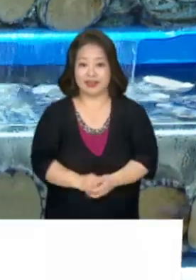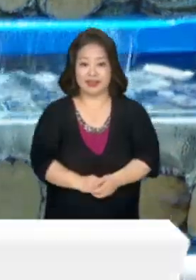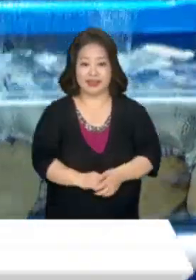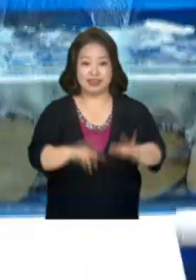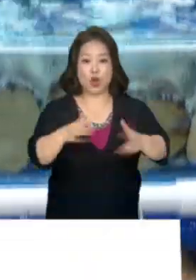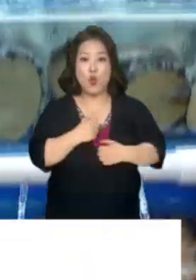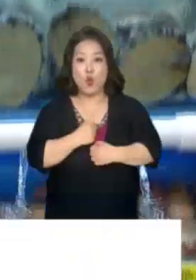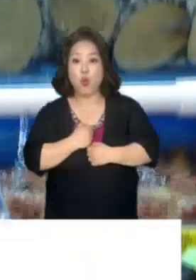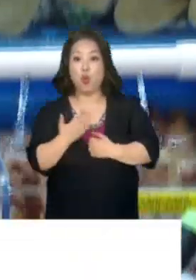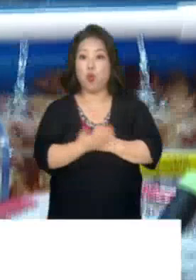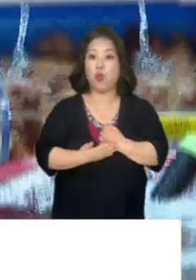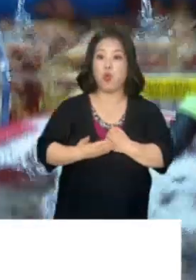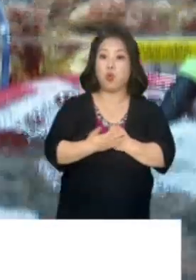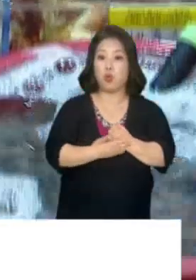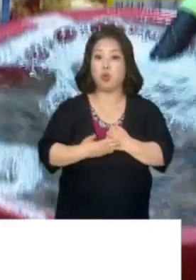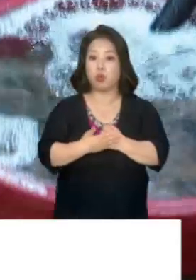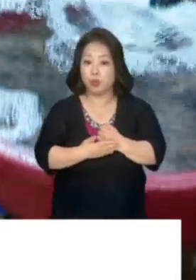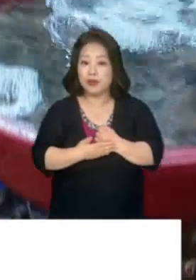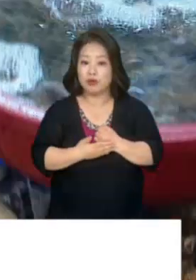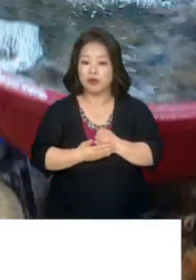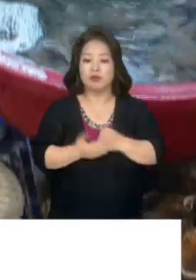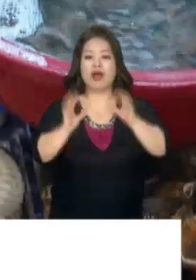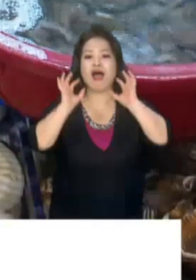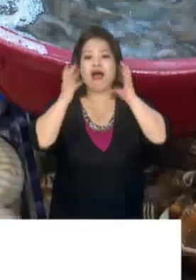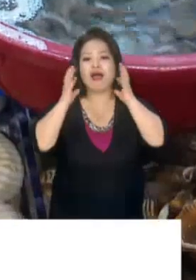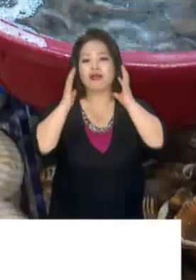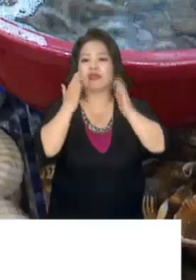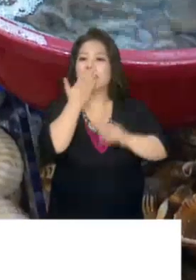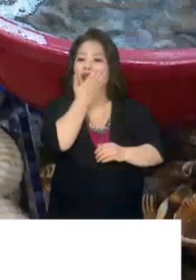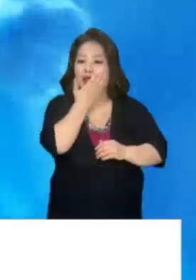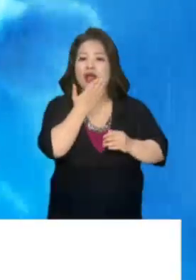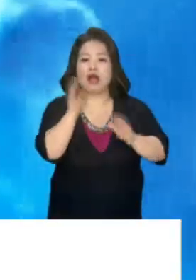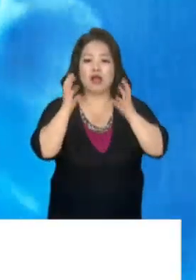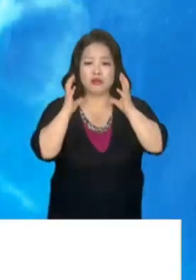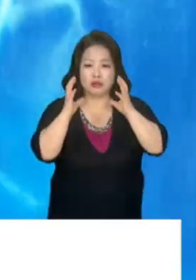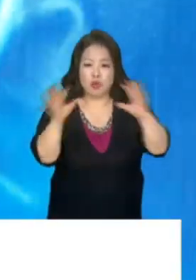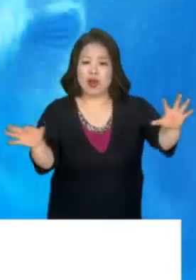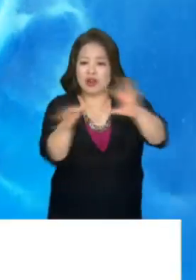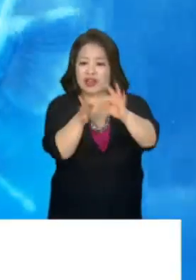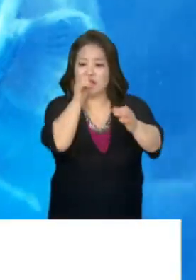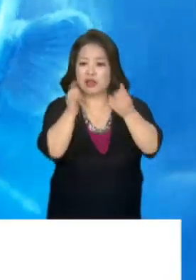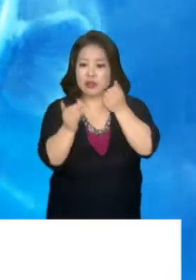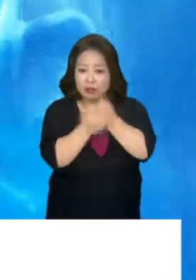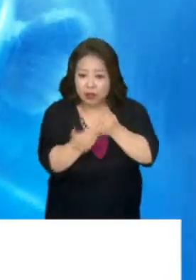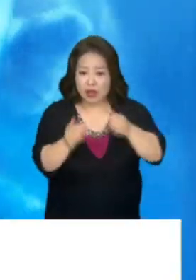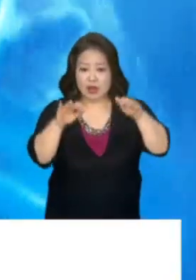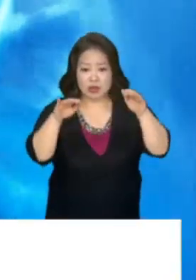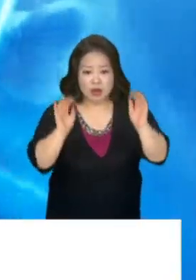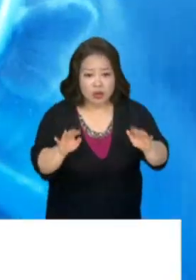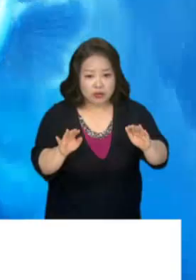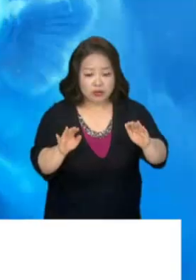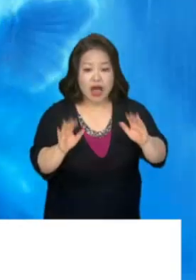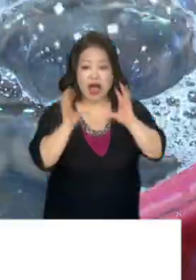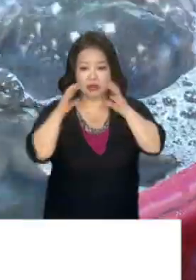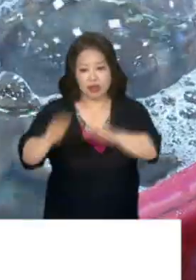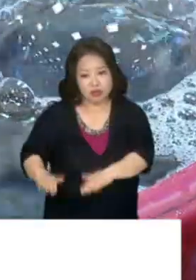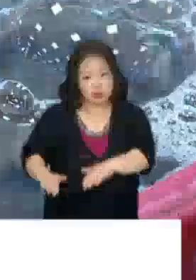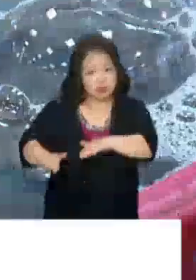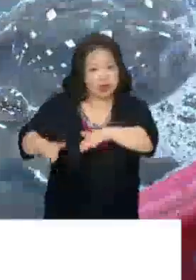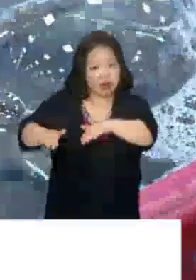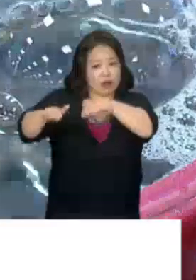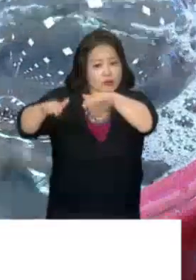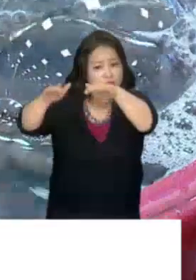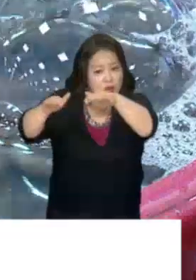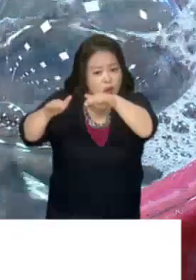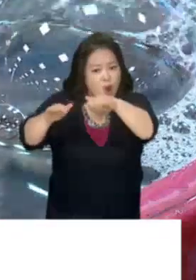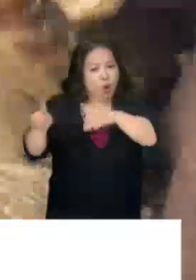보자 하는 면이 많고요. 아이들이 일단 영향을 받잖아요. 근데 이게 당장 문제가 되는 게 아니라 자라나면서 어떻게까지 영향을